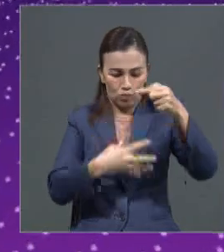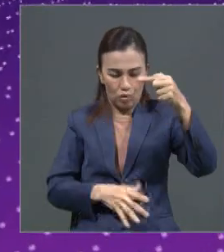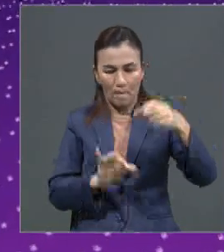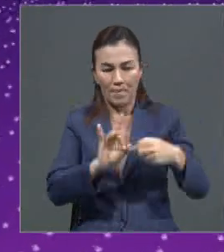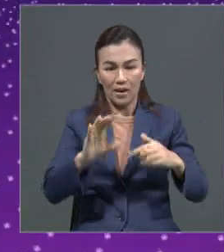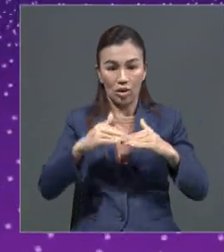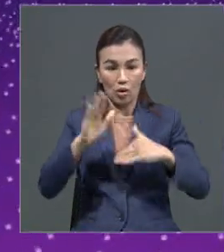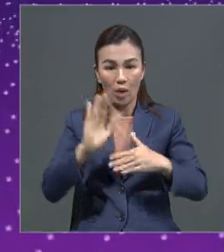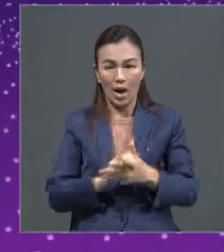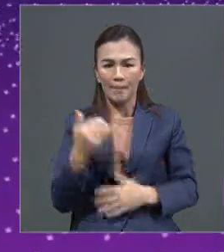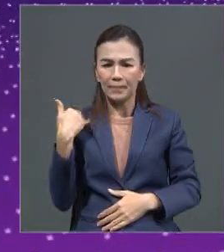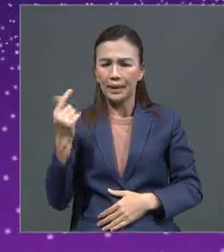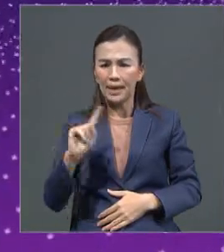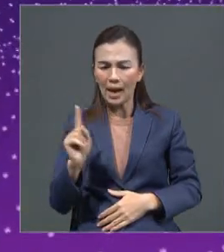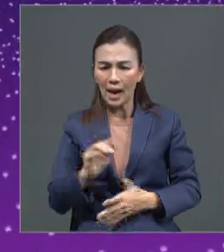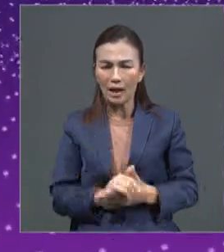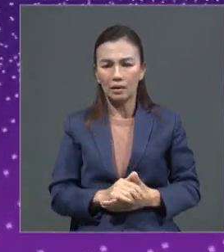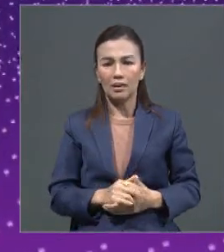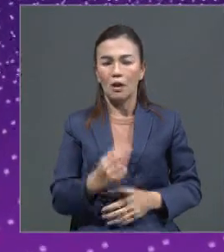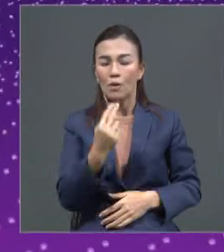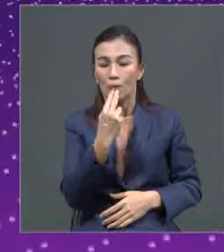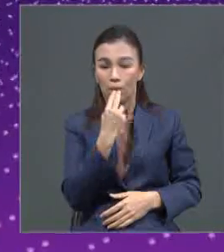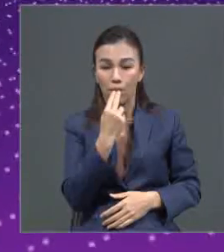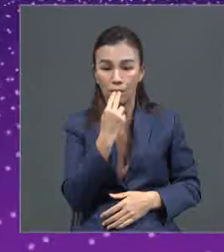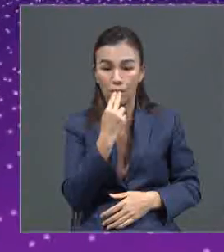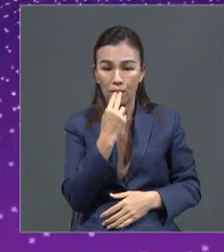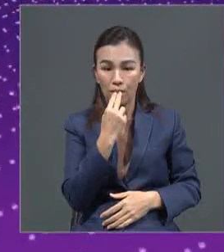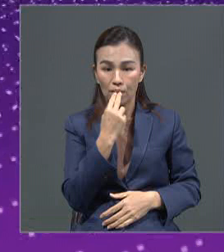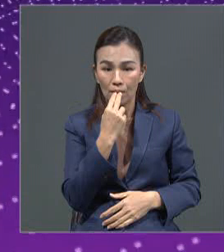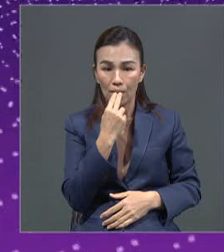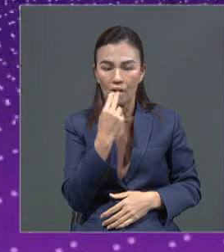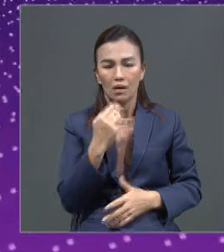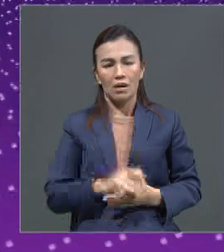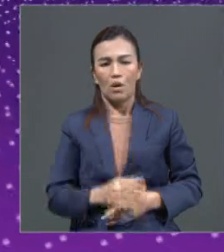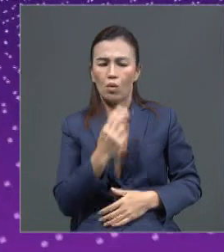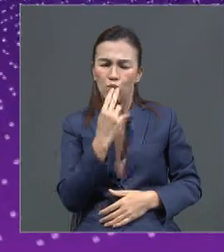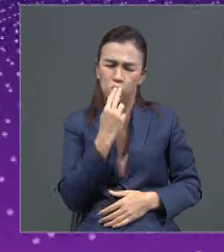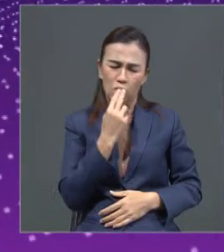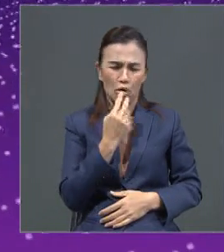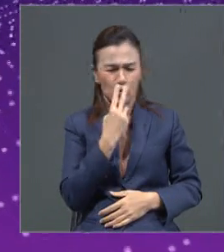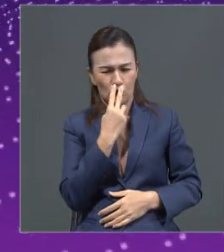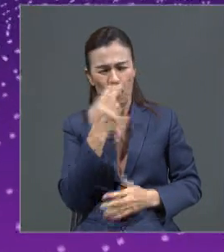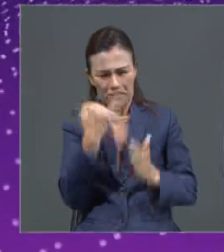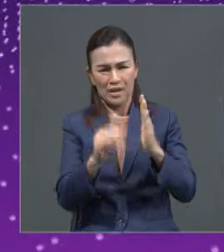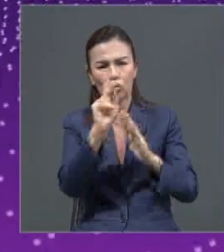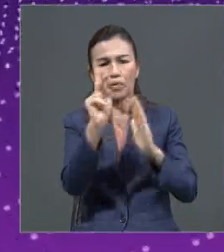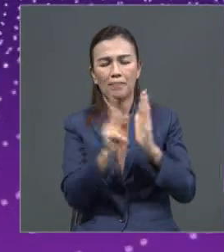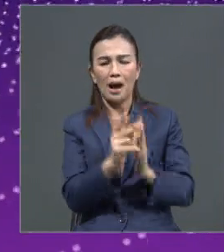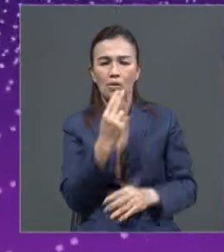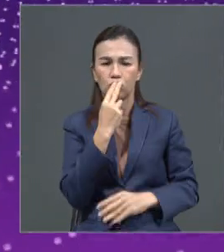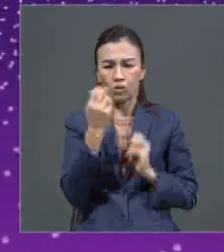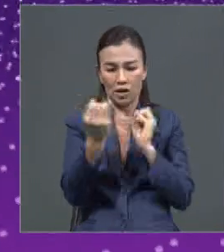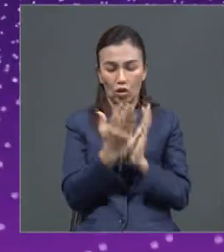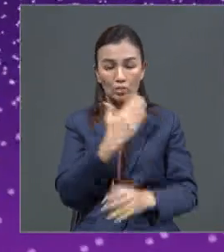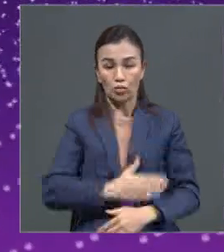แล้วที่น่าตกใจคือไอ้บุหรี่บุหรี่ไฟฟ้าเนี่ยมันก็ยังดูไม่ค่อยน่ากลัวแต่มันก็ผิดกฎหมายอยู่แล้วนะใช้ไปมันก็ไม่ดีต่อ